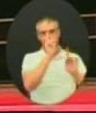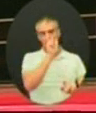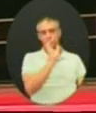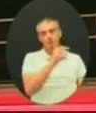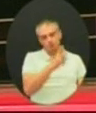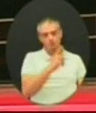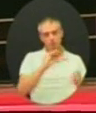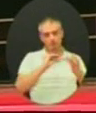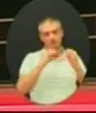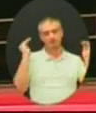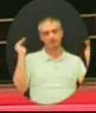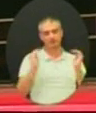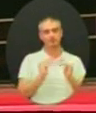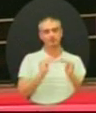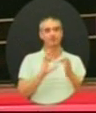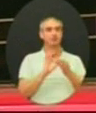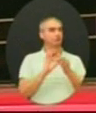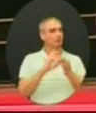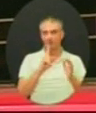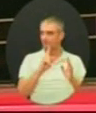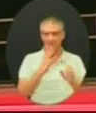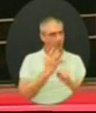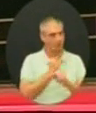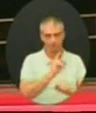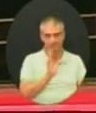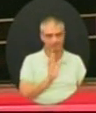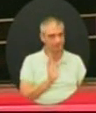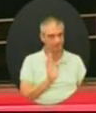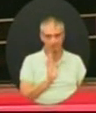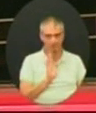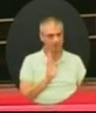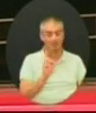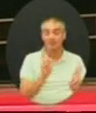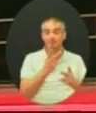בו, הוא צמצם מאוד את הקשרים, אבל זה לא יעבוד כך. אי אפשר בלי יהדות ארצות הברית,